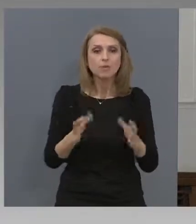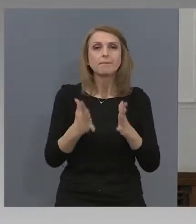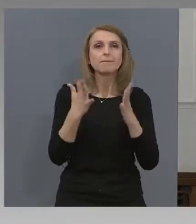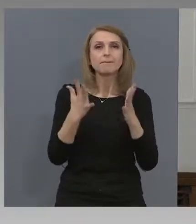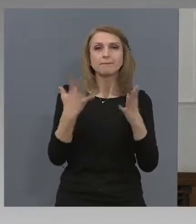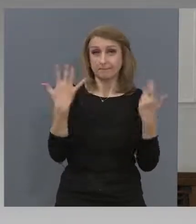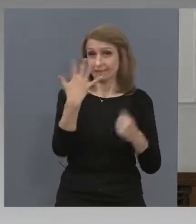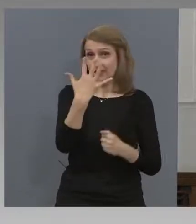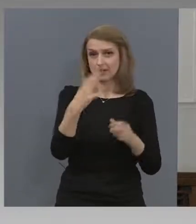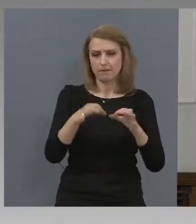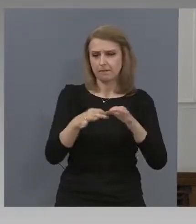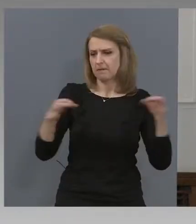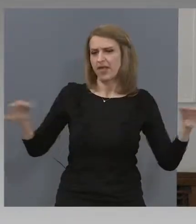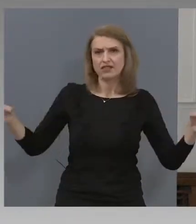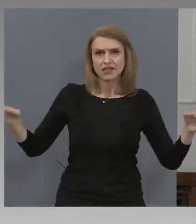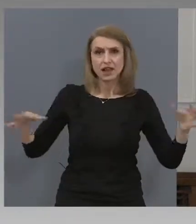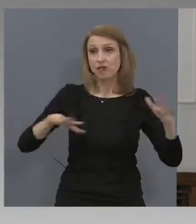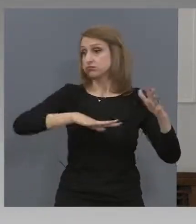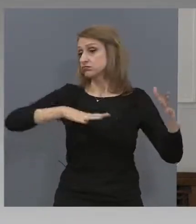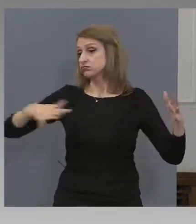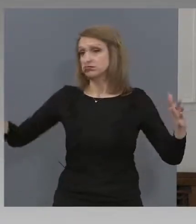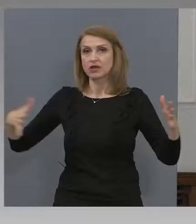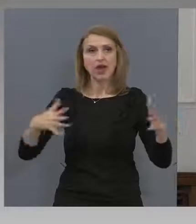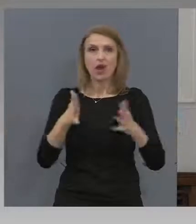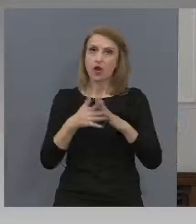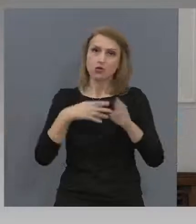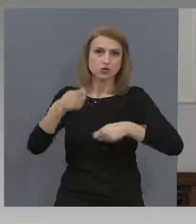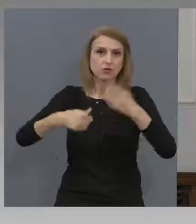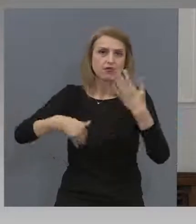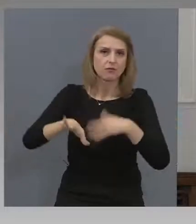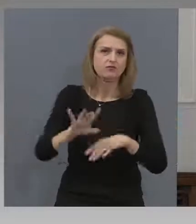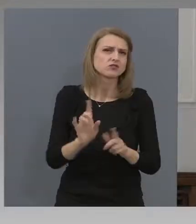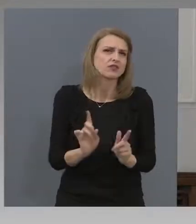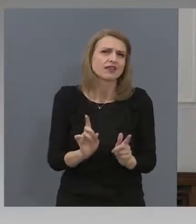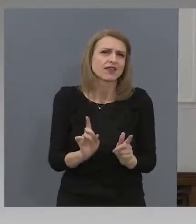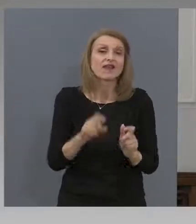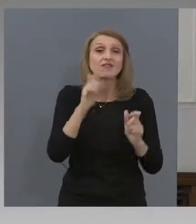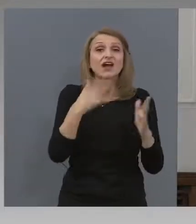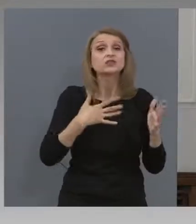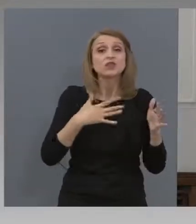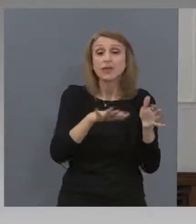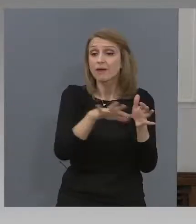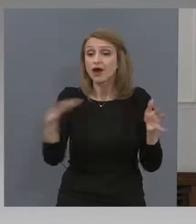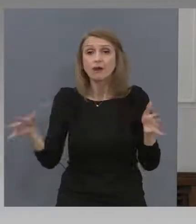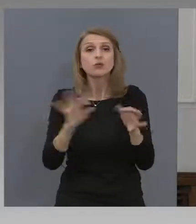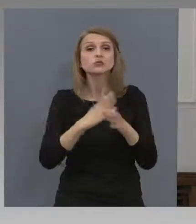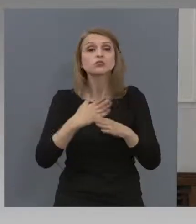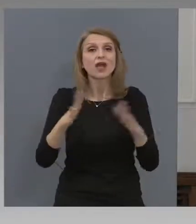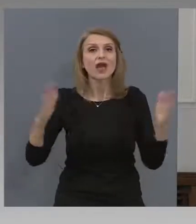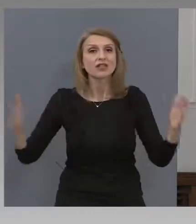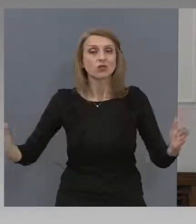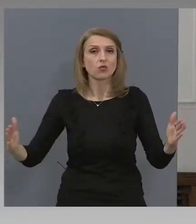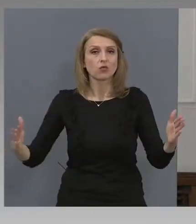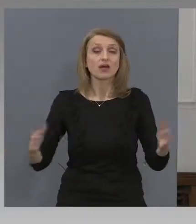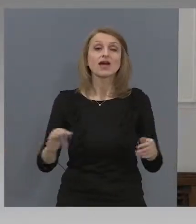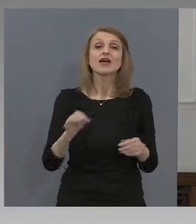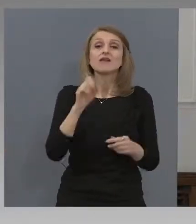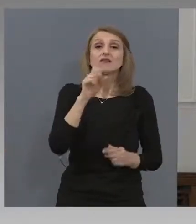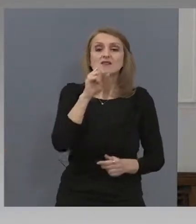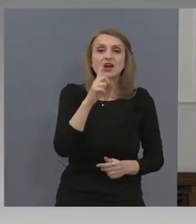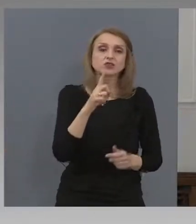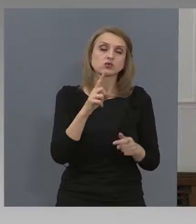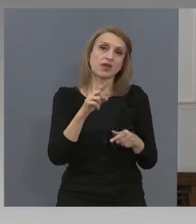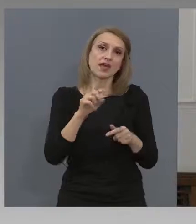метра, не означава, че те ще купуват повече. За нас по-важното е, когато стоката е в сезон, особено през зеленчуци и